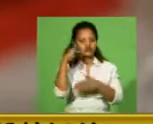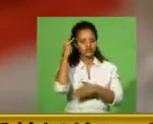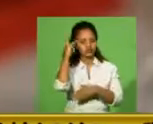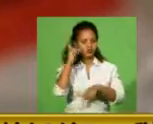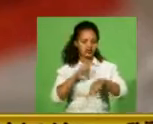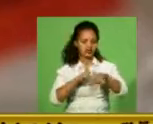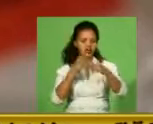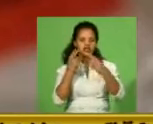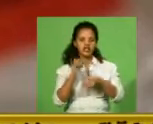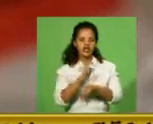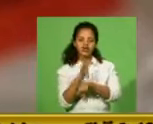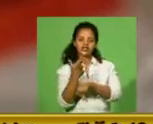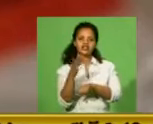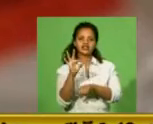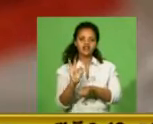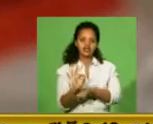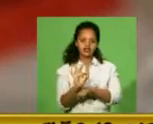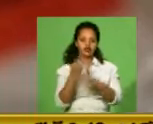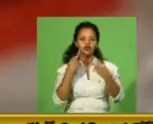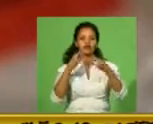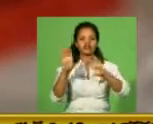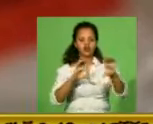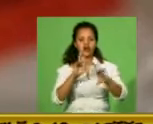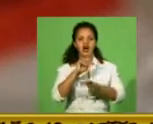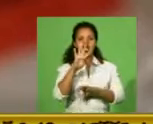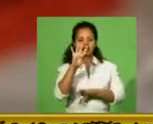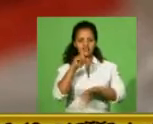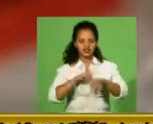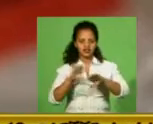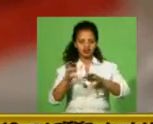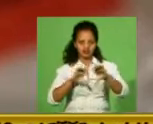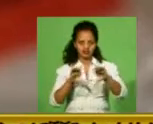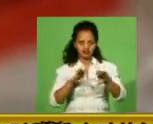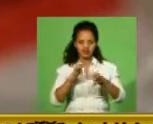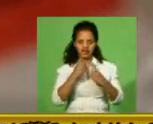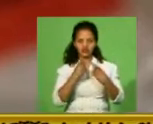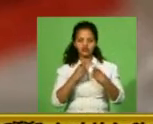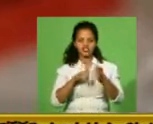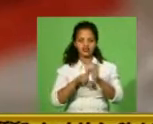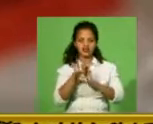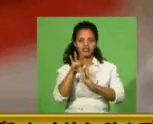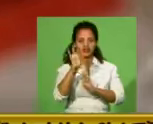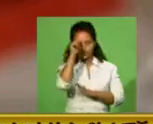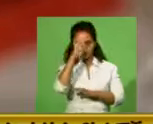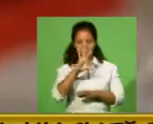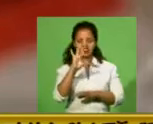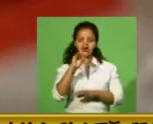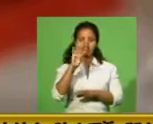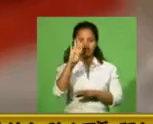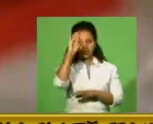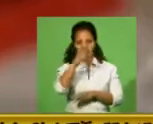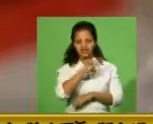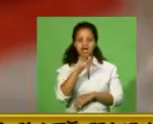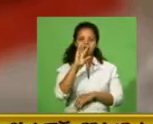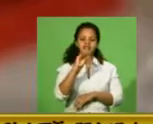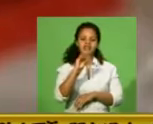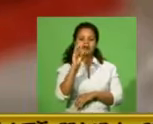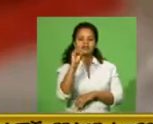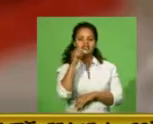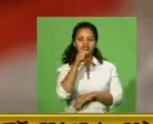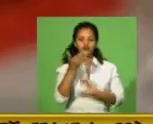በዕለታዊ የኮቪድ-19 ሪፖርቱ ይፋ ያደረገው። በ24 ሰዓት ውስጥ ቫይረሱ ከተገኘባቸው ሰዎች መካከል 84 ወንዶችና 57